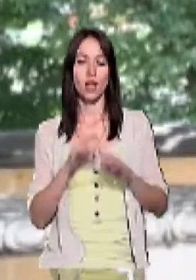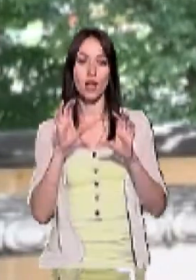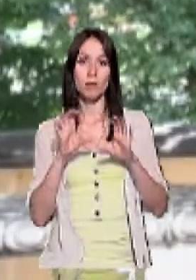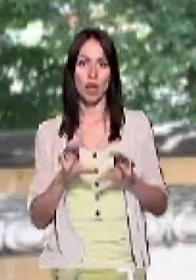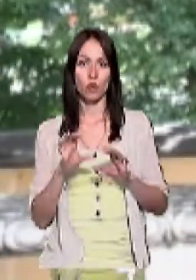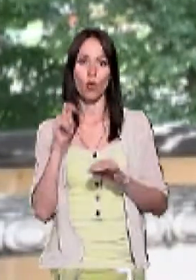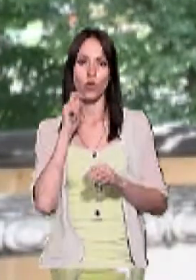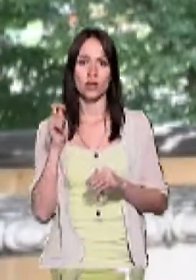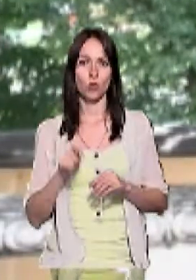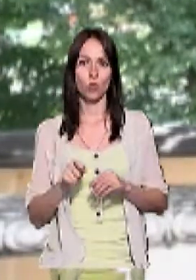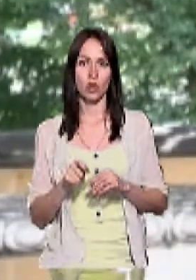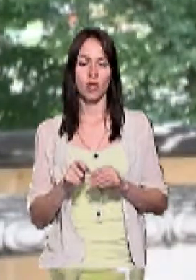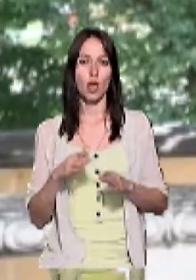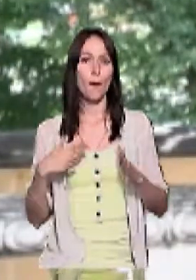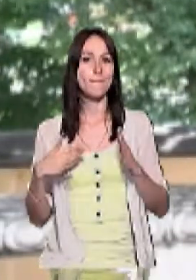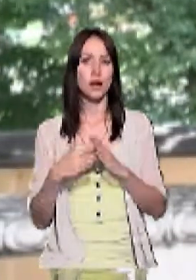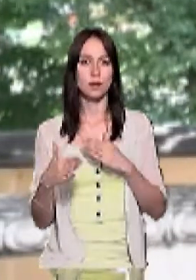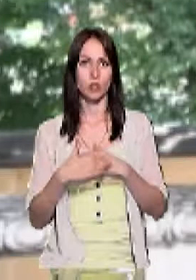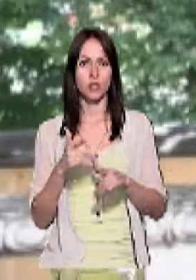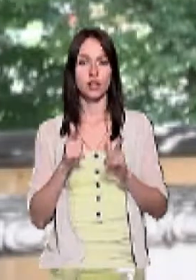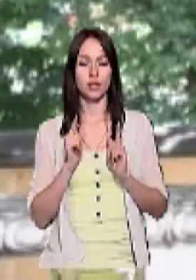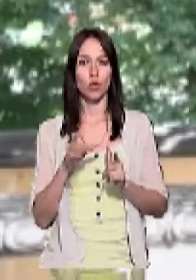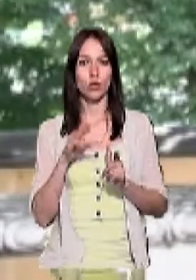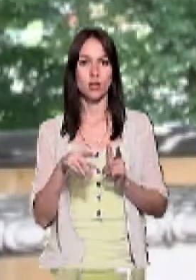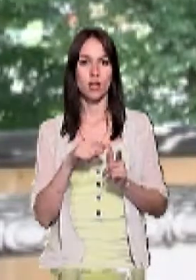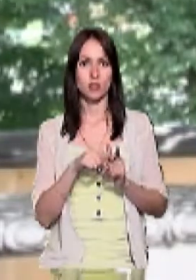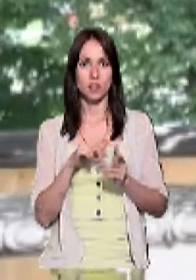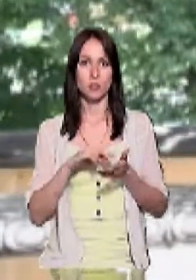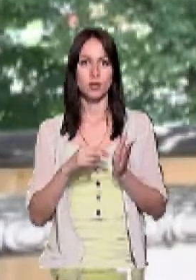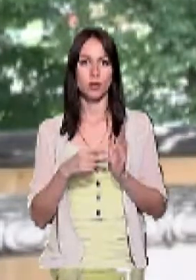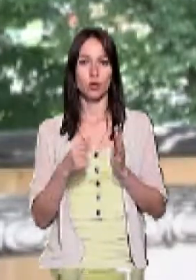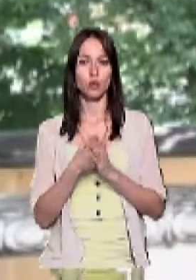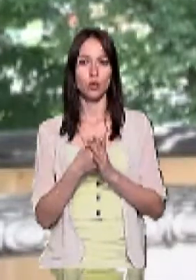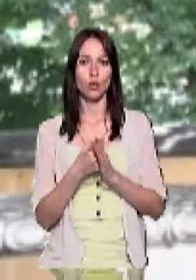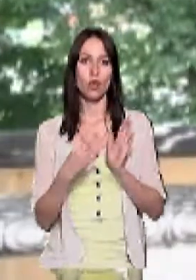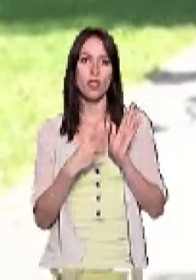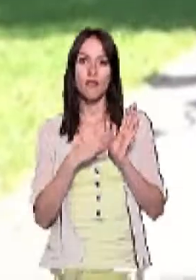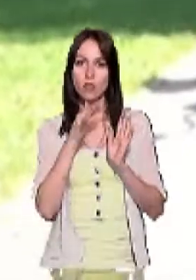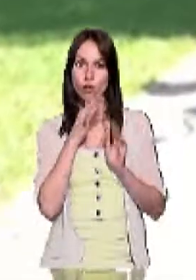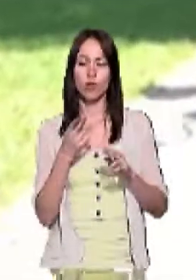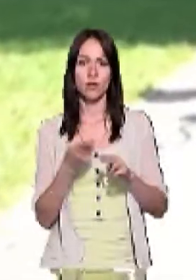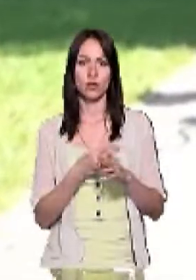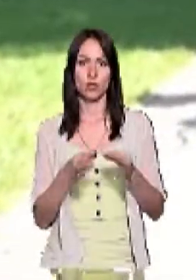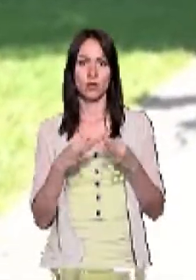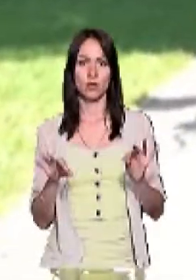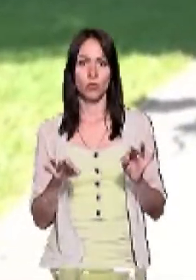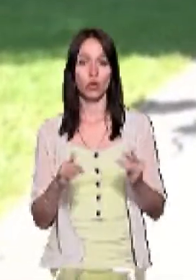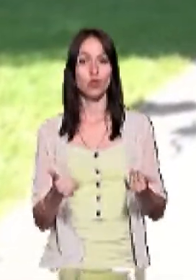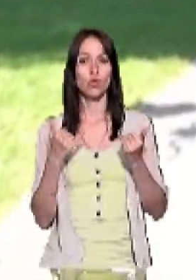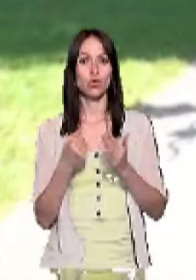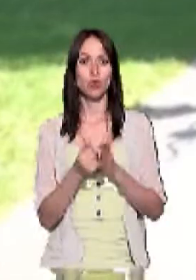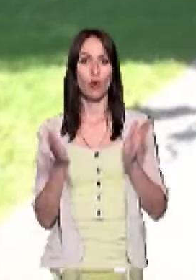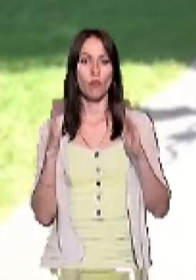кодексу України. Максимальне покарання, згідно з санкціями статей, передбачає до 5 років позбавлення волі. Сьогодні до